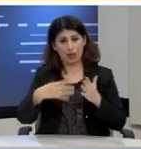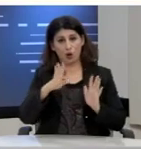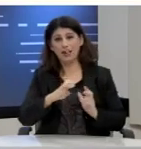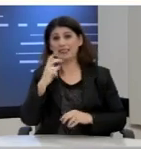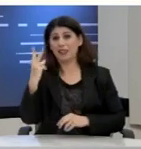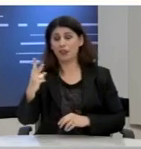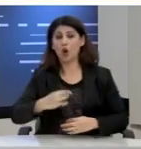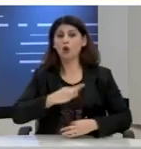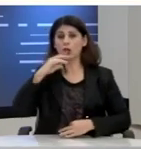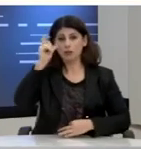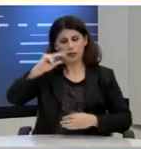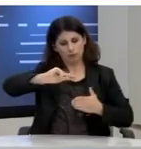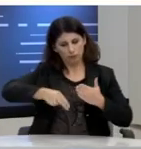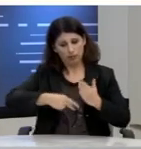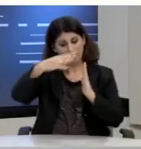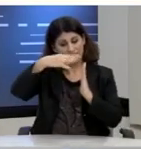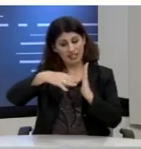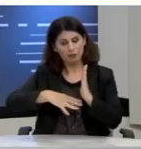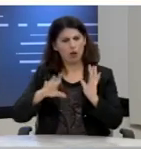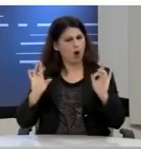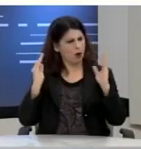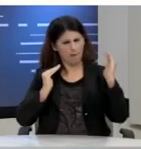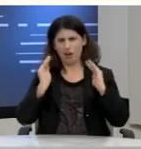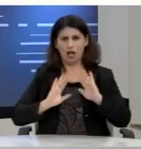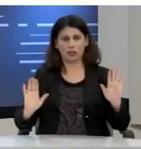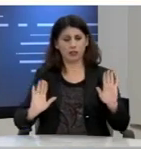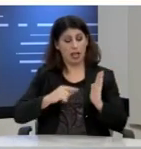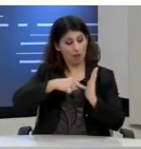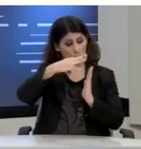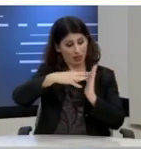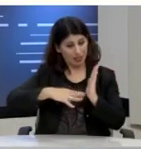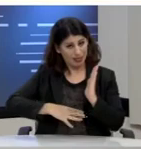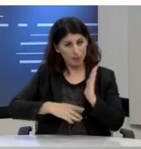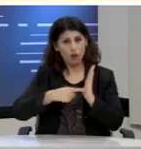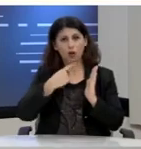ο κύριος Σαμαράς υπογράφει κείμενο χωρίς επιφύλαξης, στο οποίο αναφέρεται ναι,